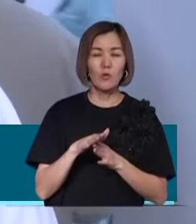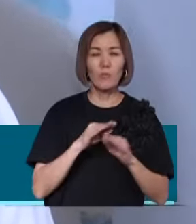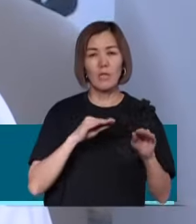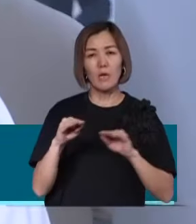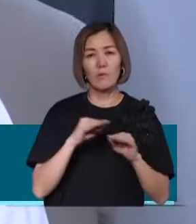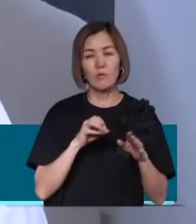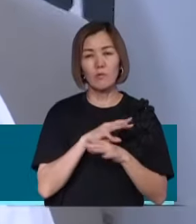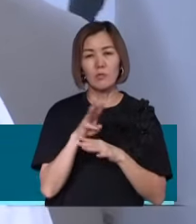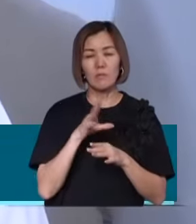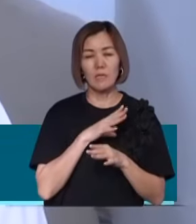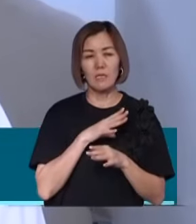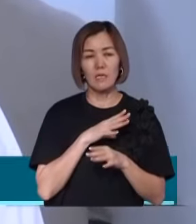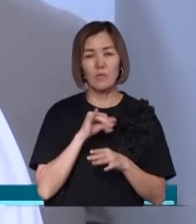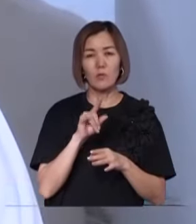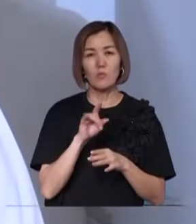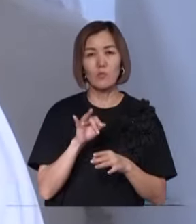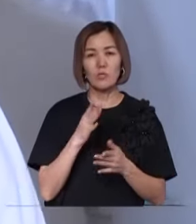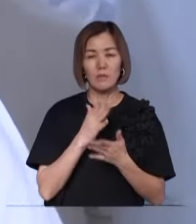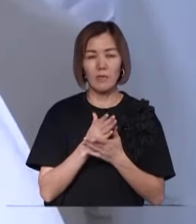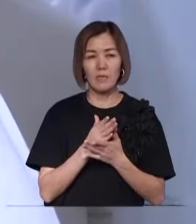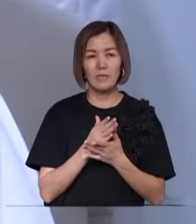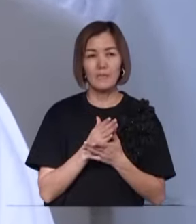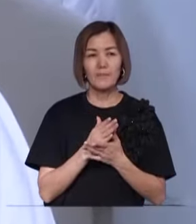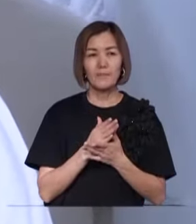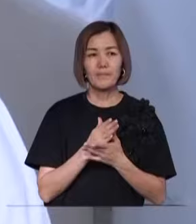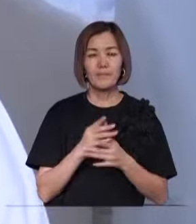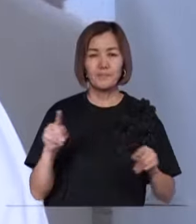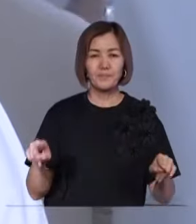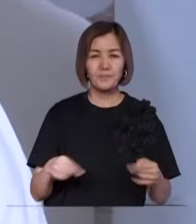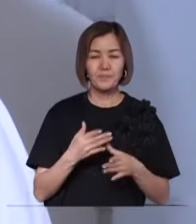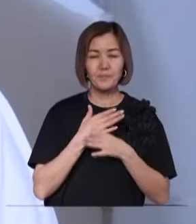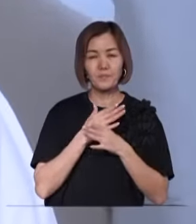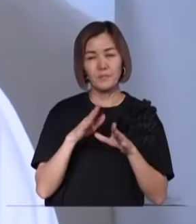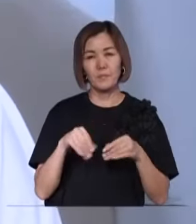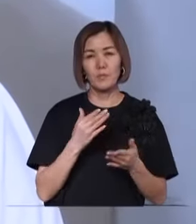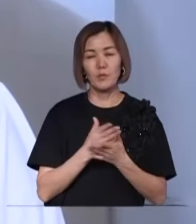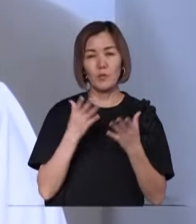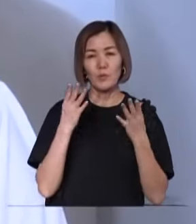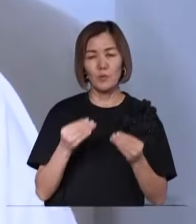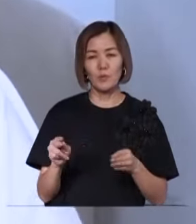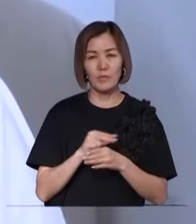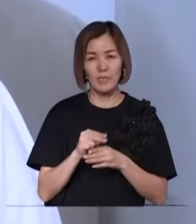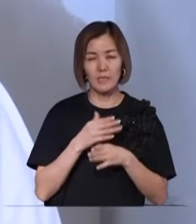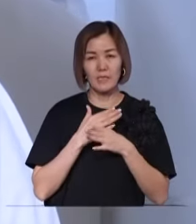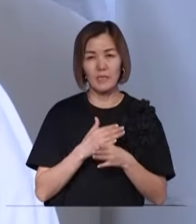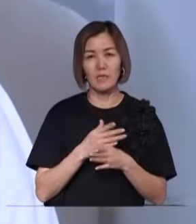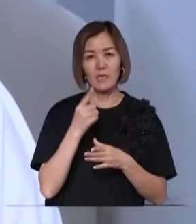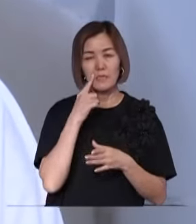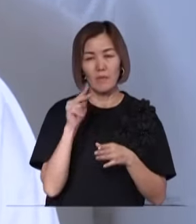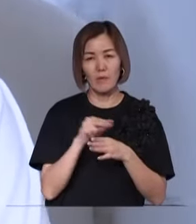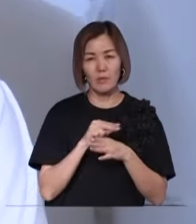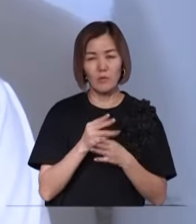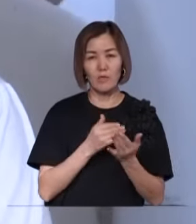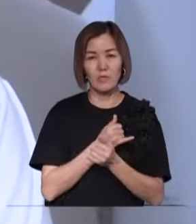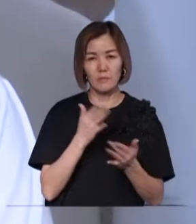құрылғылармен жабдықталған УЗИ кабинетіміз бар, реабилитациялық көмек көрсетеміз, күндізгі стационар көрсетеміз, стоматологиялық